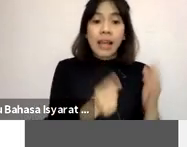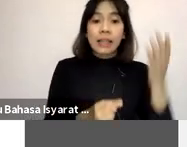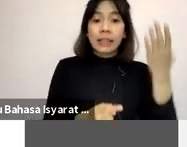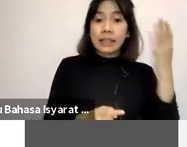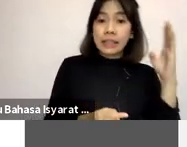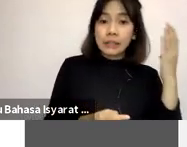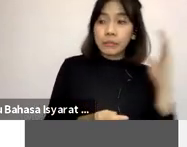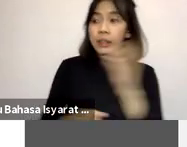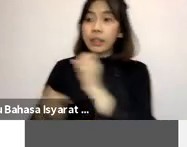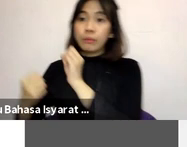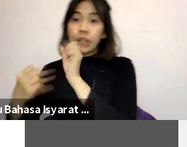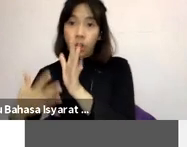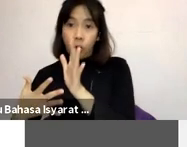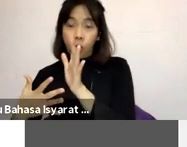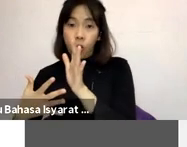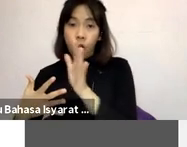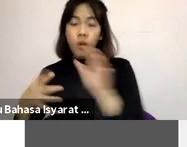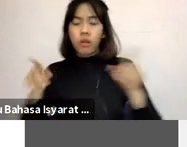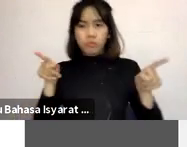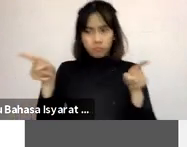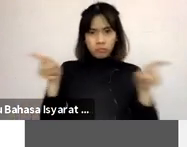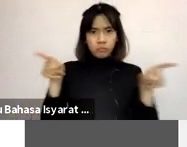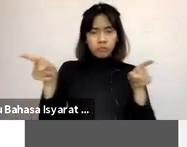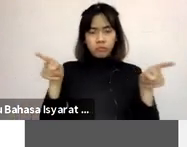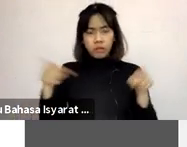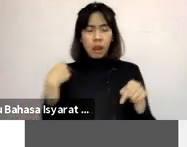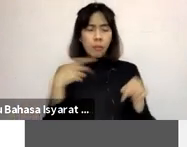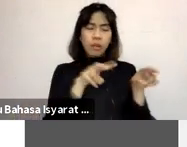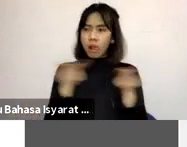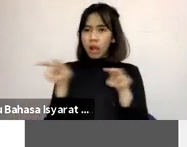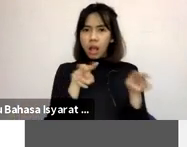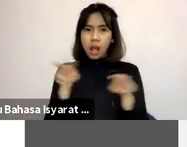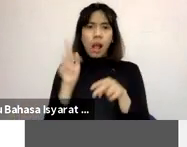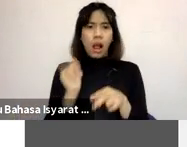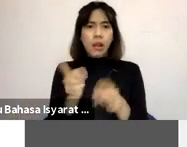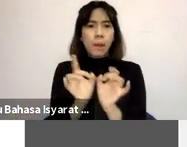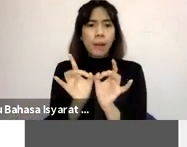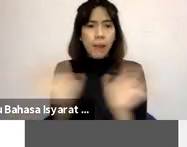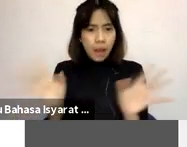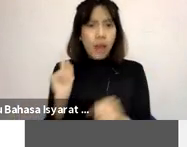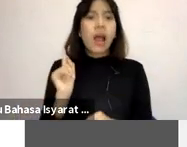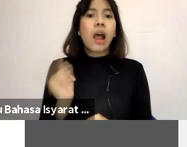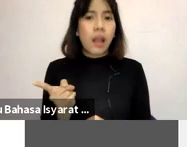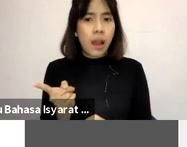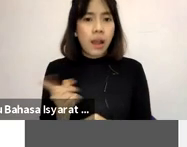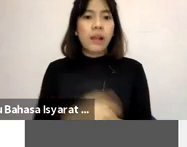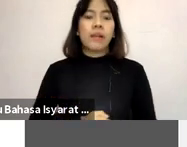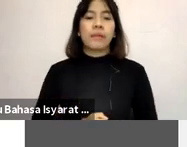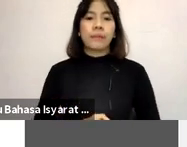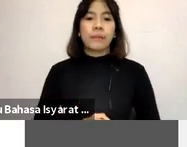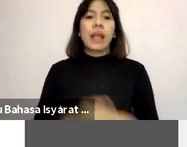bisindo itu kami menemukan adanya perbedaan tetapi juga Apa